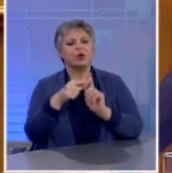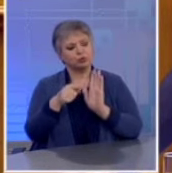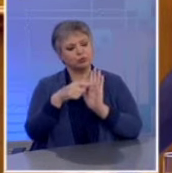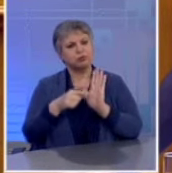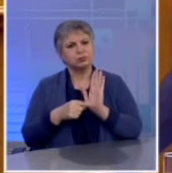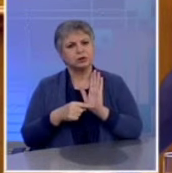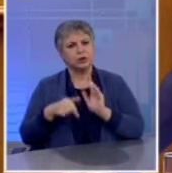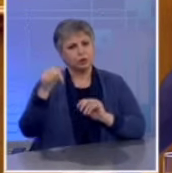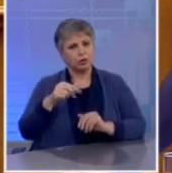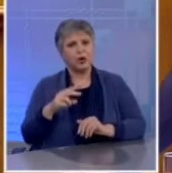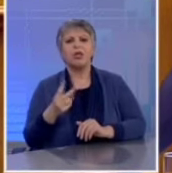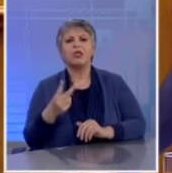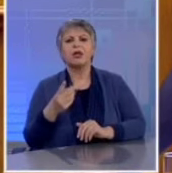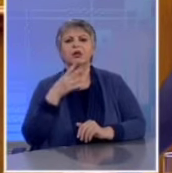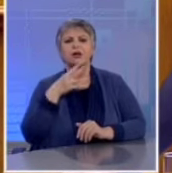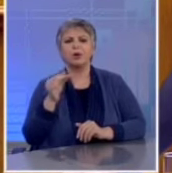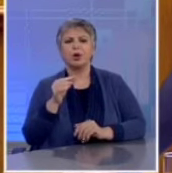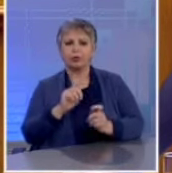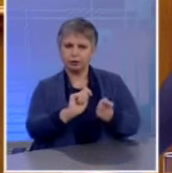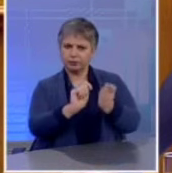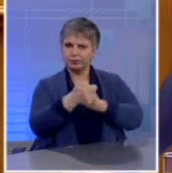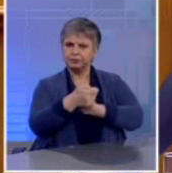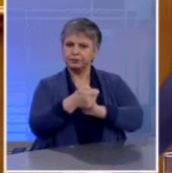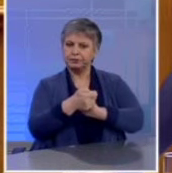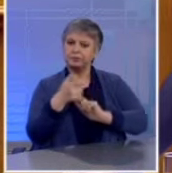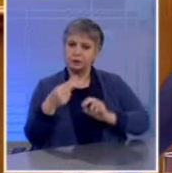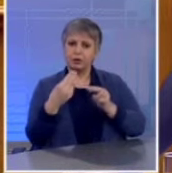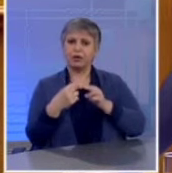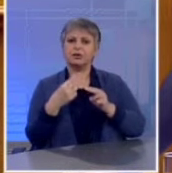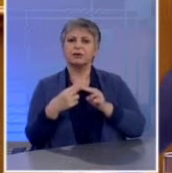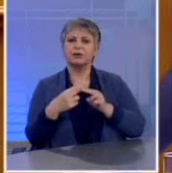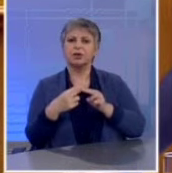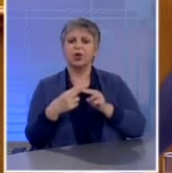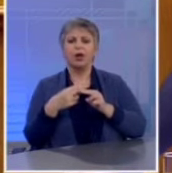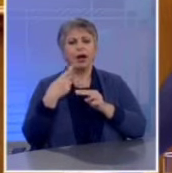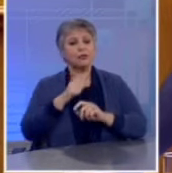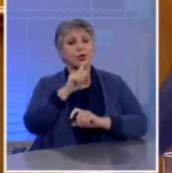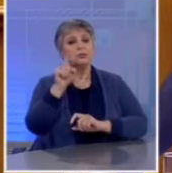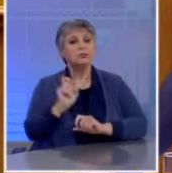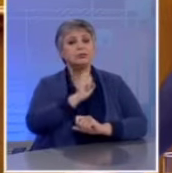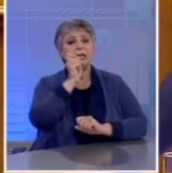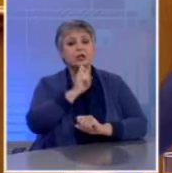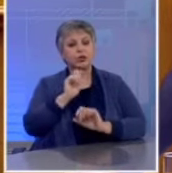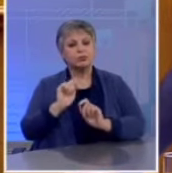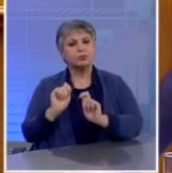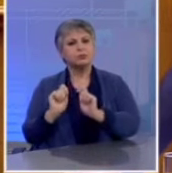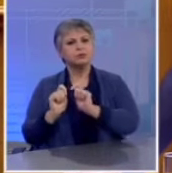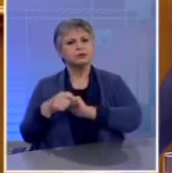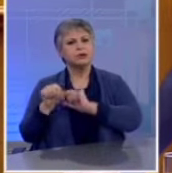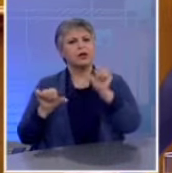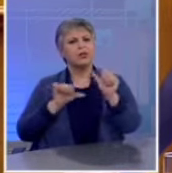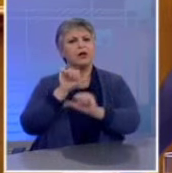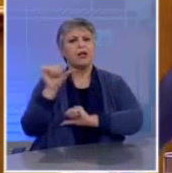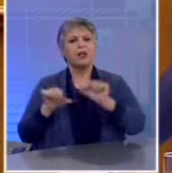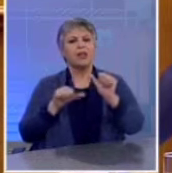οποία συνιστά αλλαγή σημαντική που προφανώς μπορεί να επηρεάσει το αποτέλεσμα, δημιούργησε σε όλους